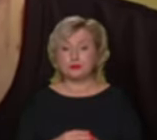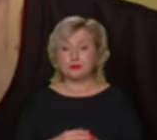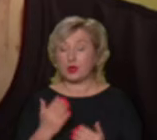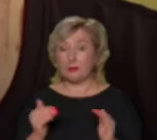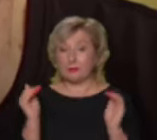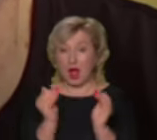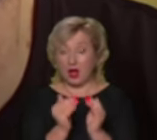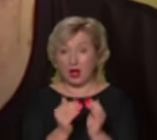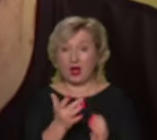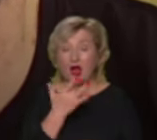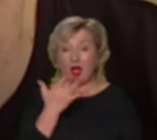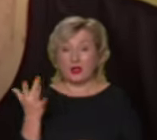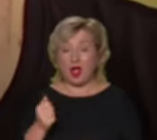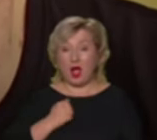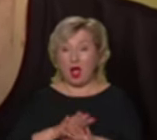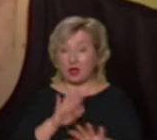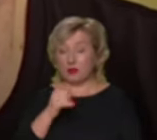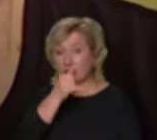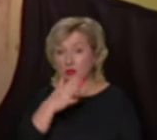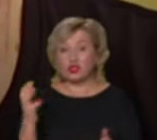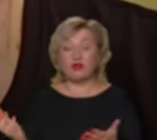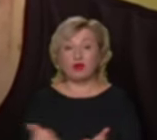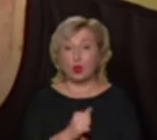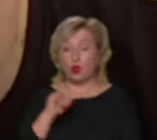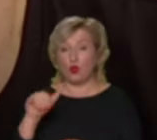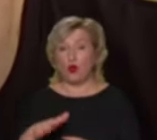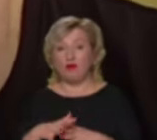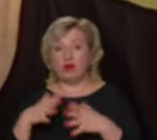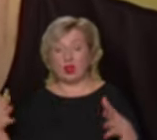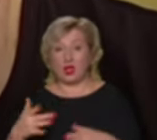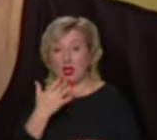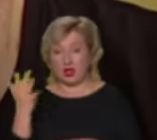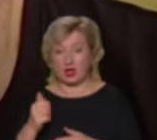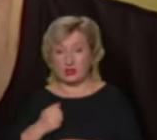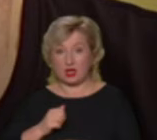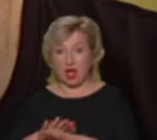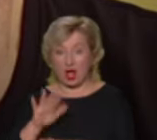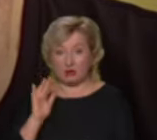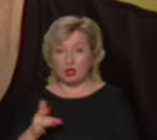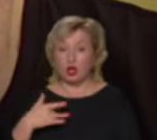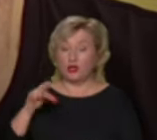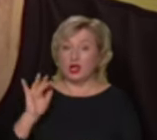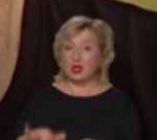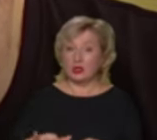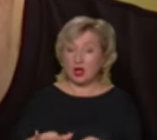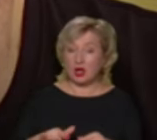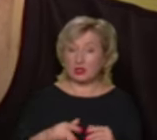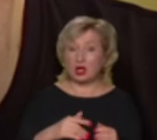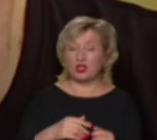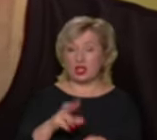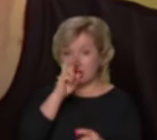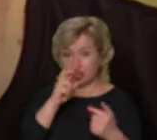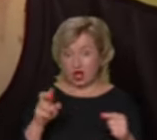маленька радянська армія не може виграти апріорі у великої радянської армії, чи зможе маленька тоталітарна держава перемогти велику тоталітарну